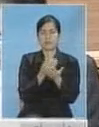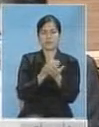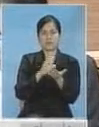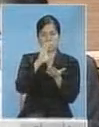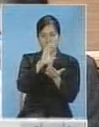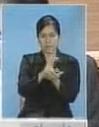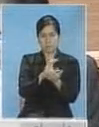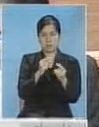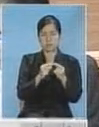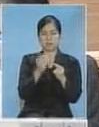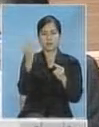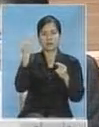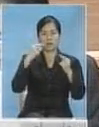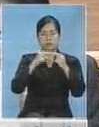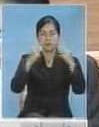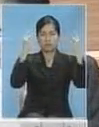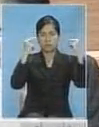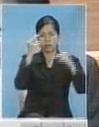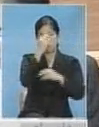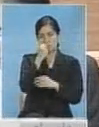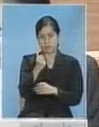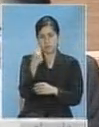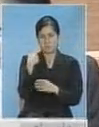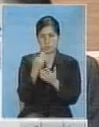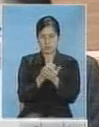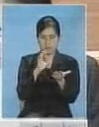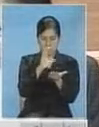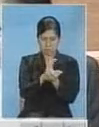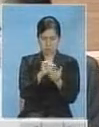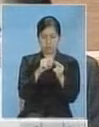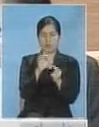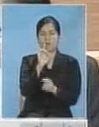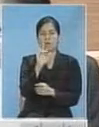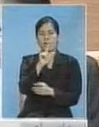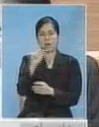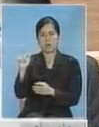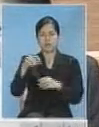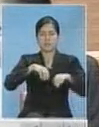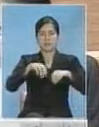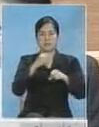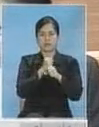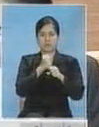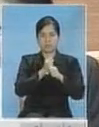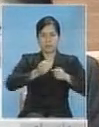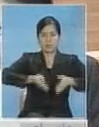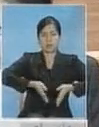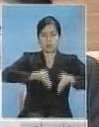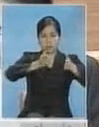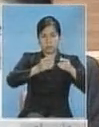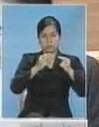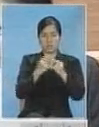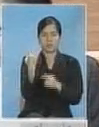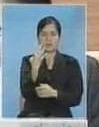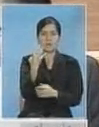ยท่านนายกพิสิทธิ์เป็นนายกยังได้งบประมาณมากครับเป็นร้อยล้านในการสร้างเป็นถนนสี่เลนเป็นช่วงๆ